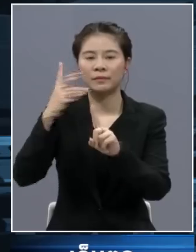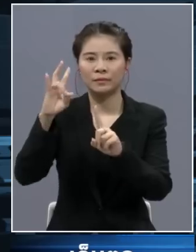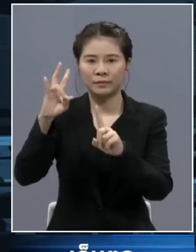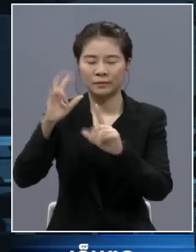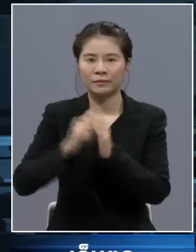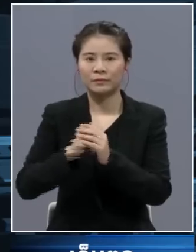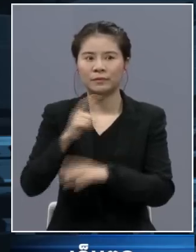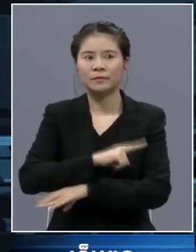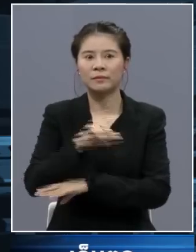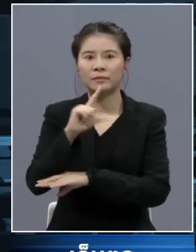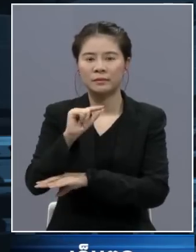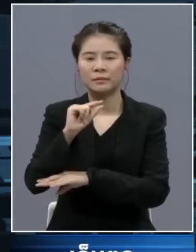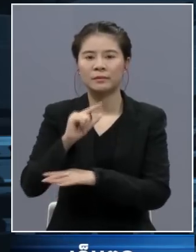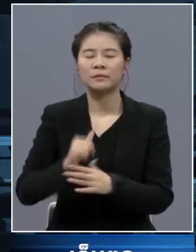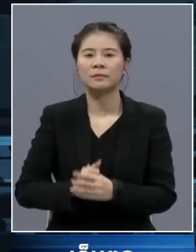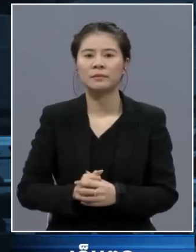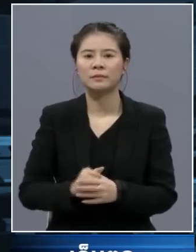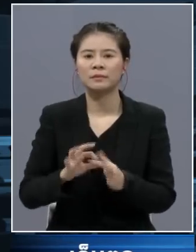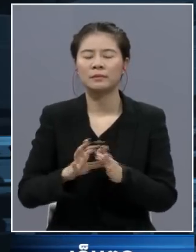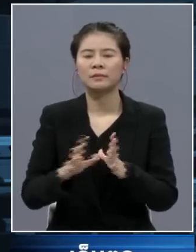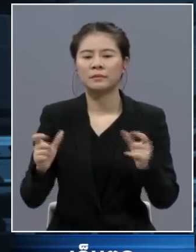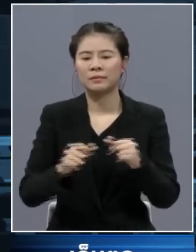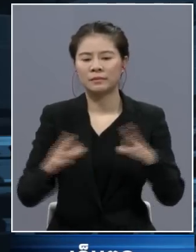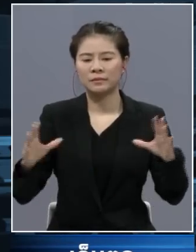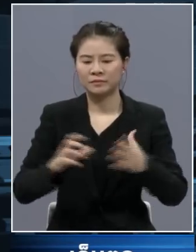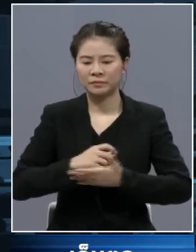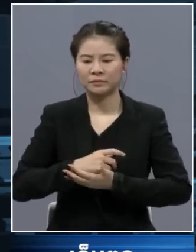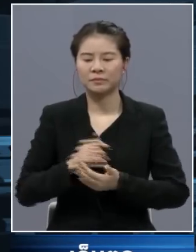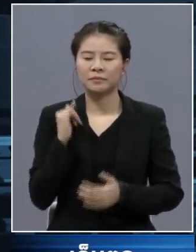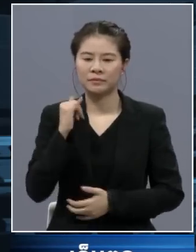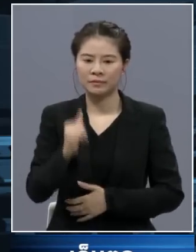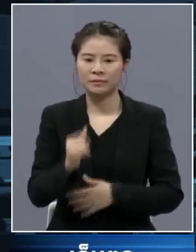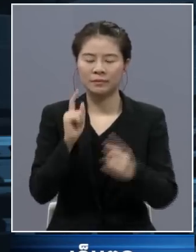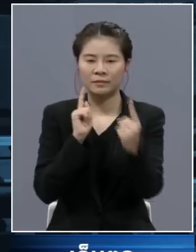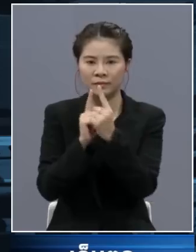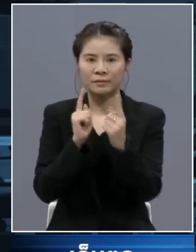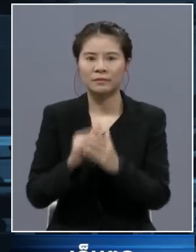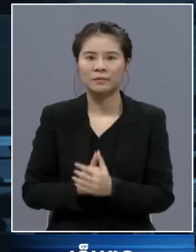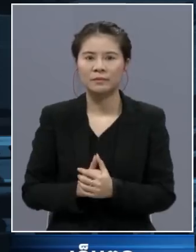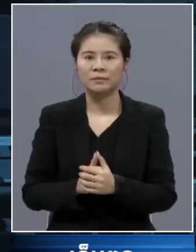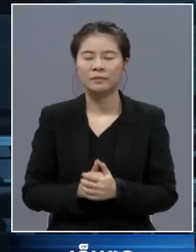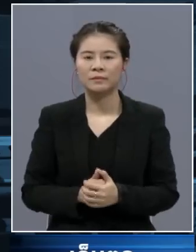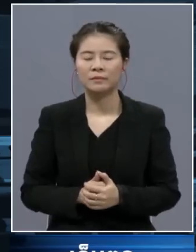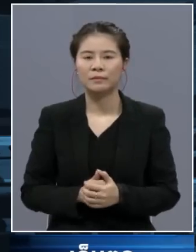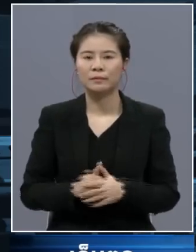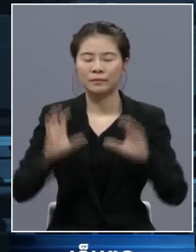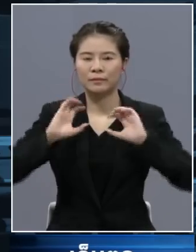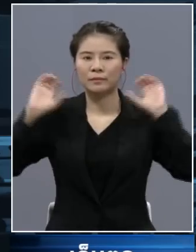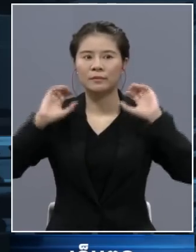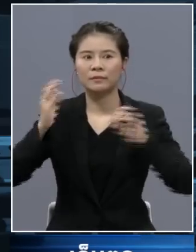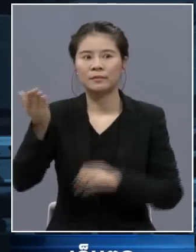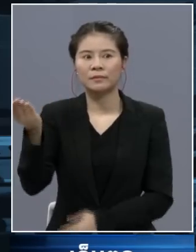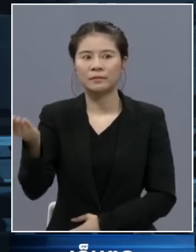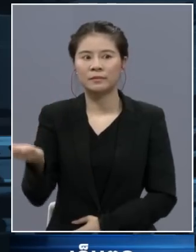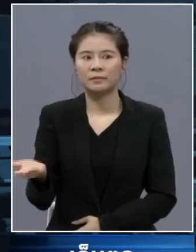20กรกฎาคมเนี่ยก็จะต้องเป็นการรายงานตัวซึ่งกำหนดเวลาไว้7วันนี่ฮะไทม์ไลน์ตั้งรัฐบาลคือหลังจากนั้นจ